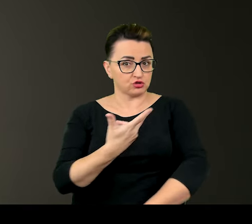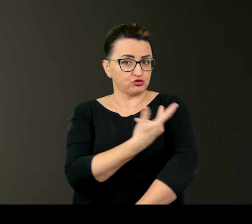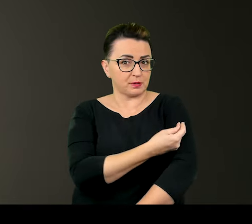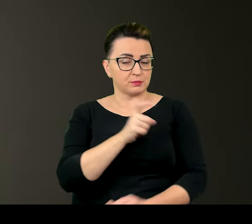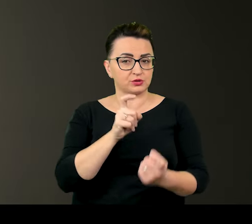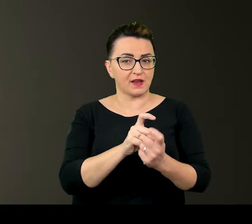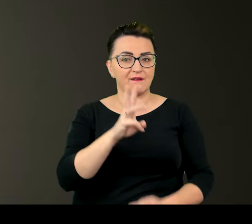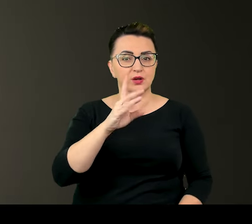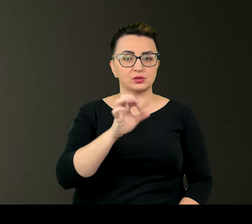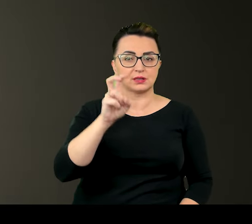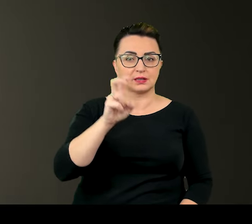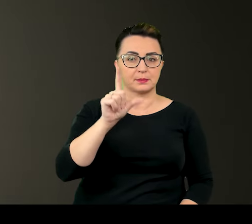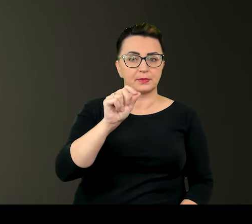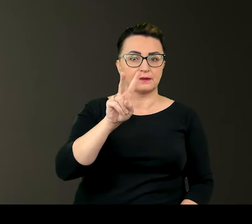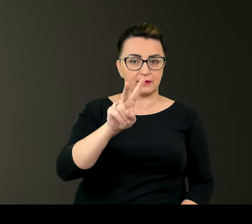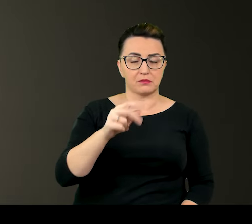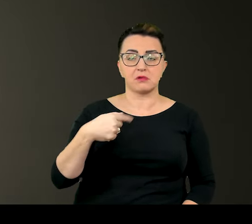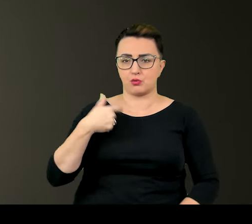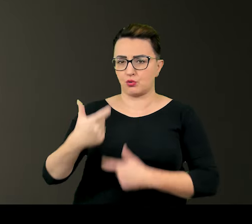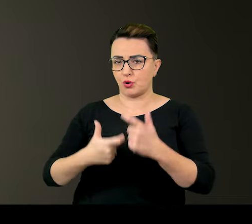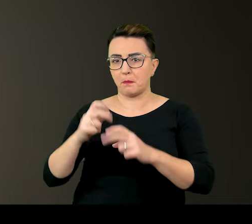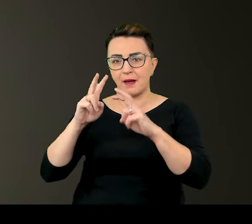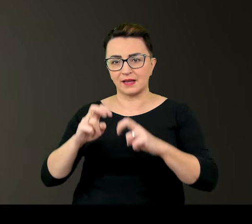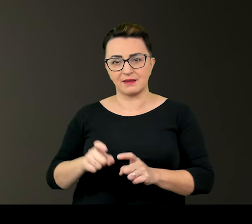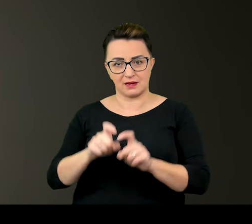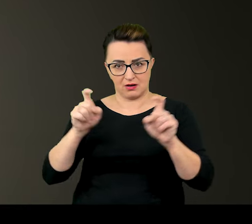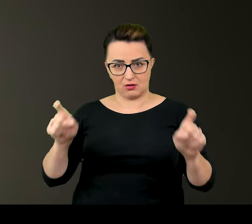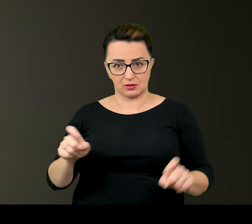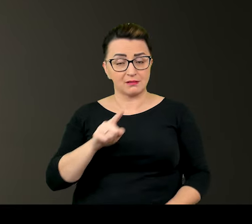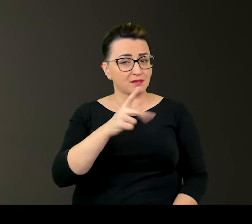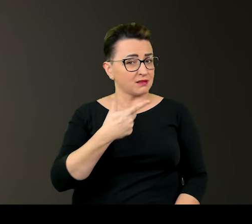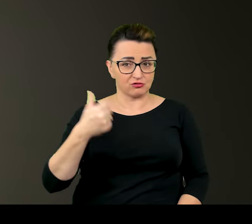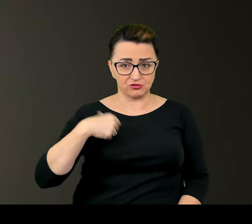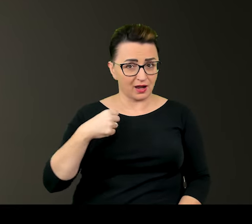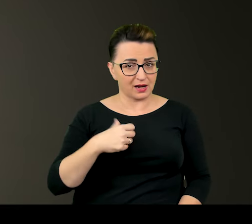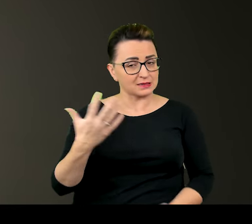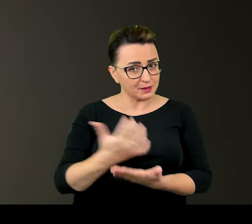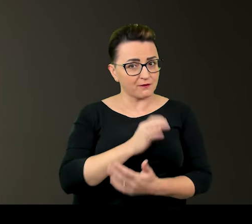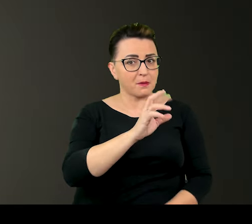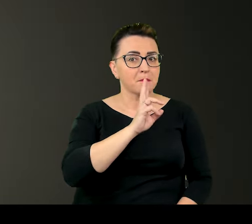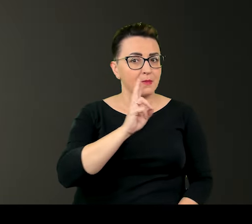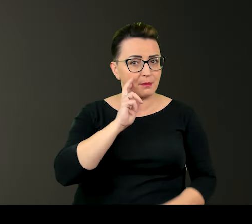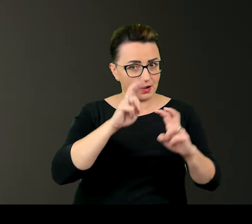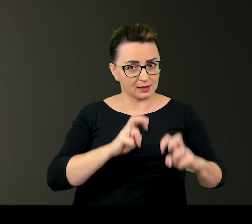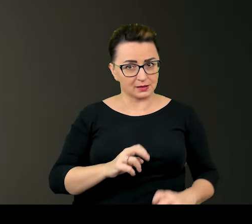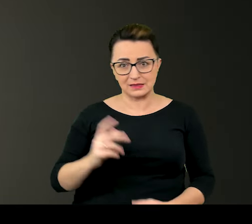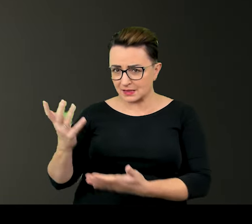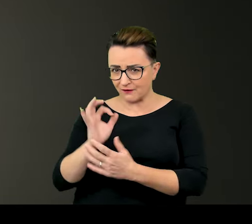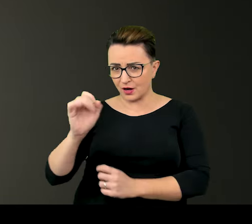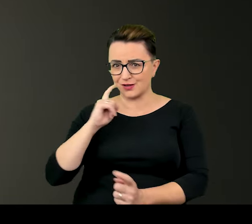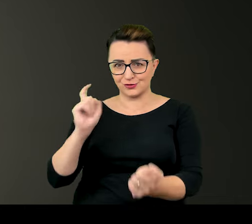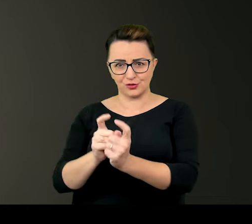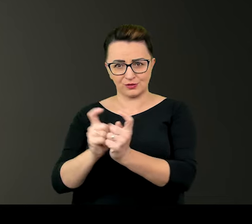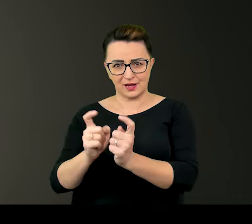HPV. Robię badania ginekologiczne. Nie czekaj, zabierz mamę na badanie. Zabierz sąsiadkę